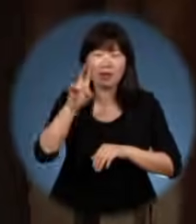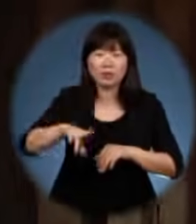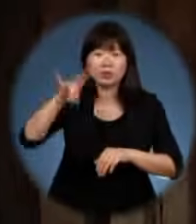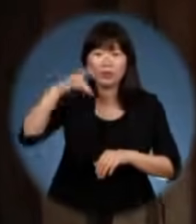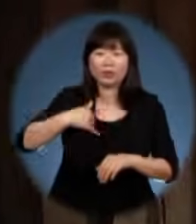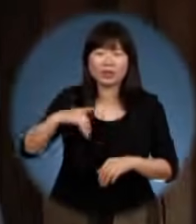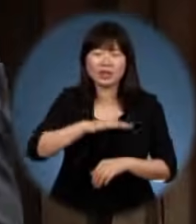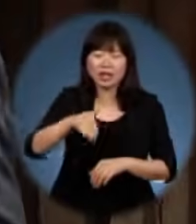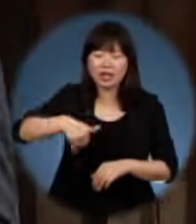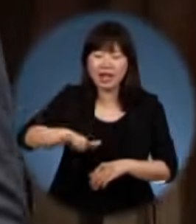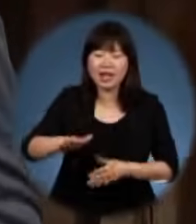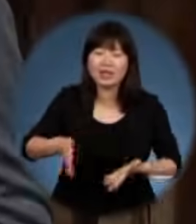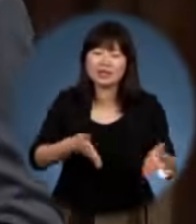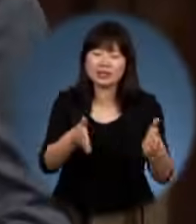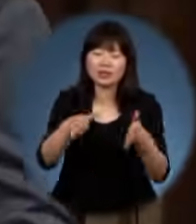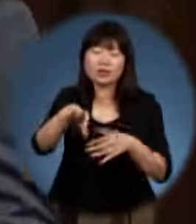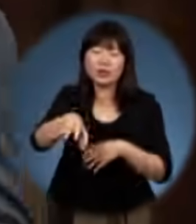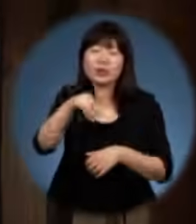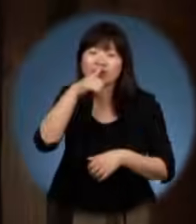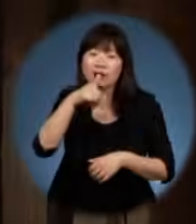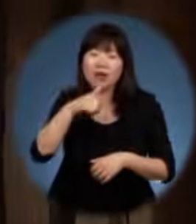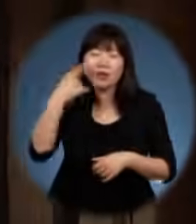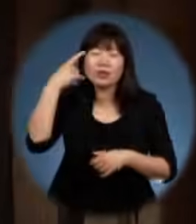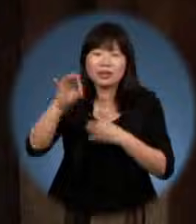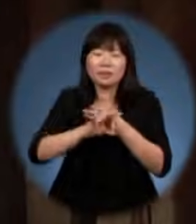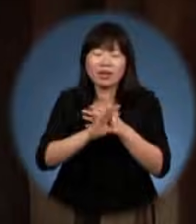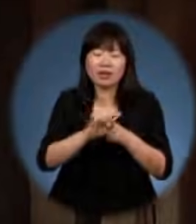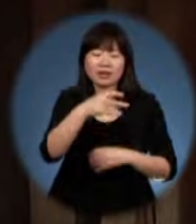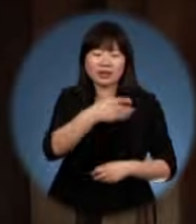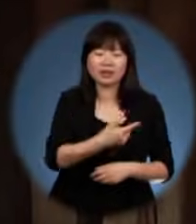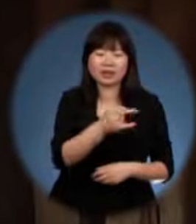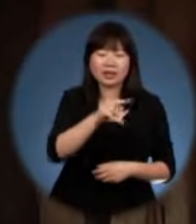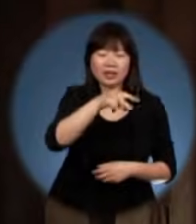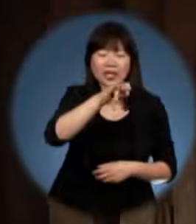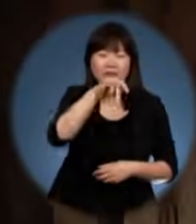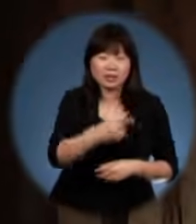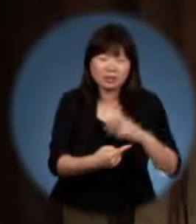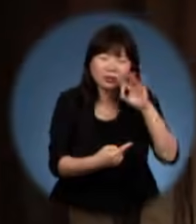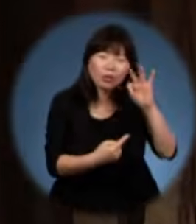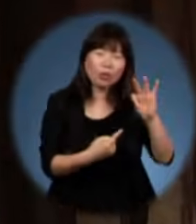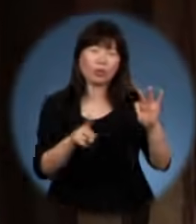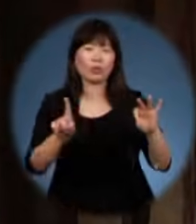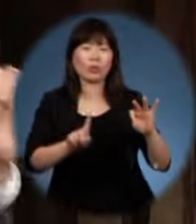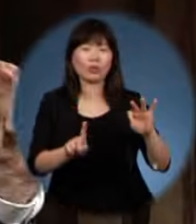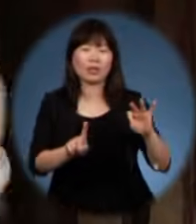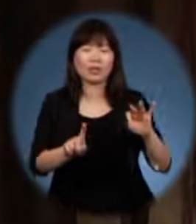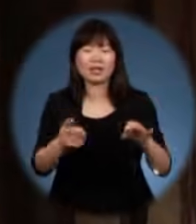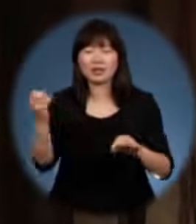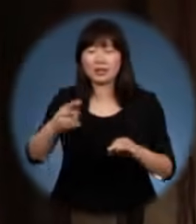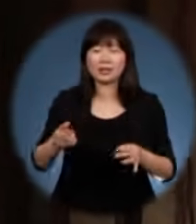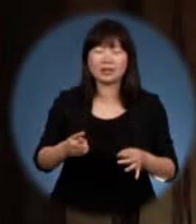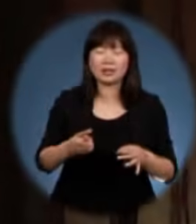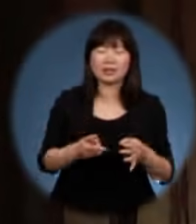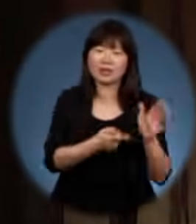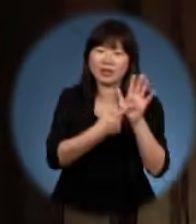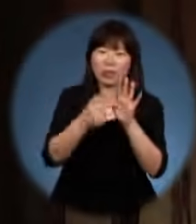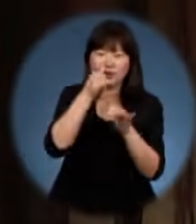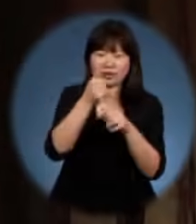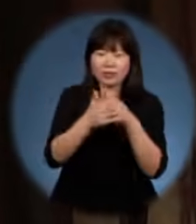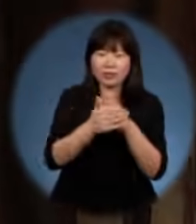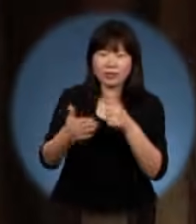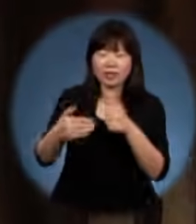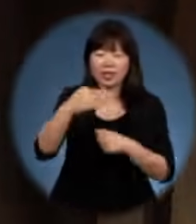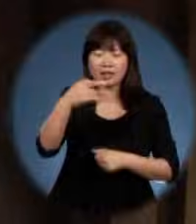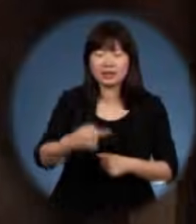먼저 우리가 가야할 곳이 있습니다 왜냐하면 르네상스는 무엇인가가 제 탄생한 것이 근데 그래서 우리는